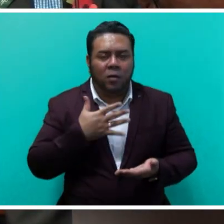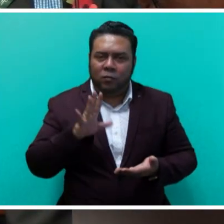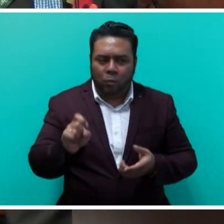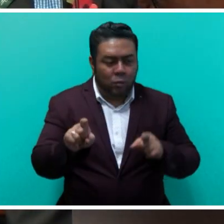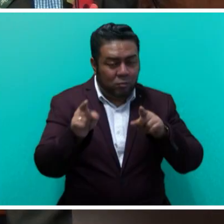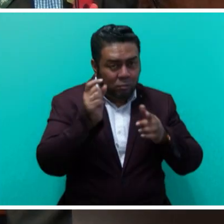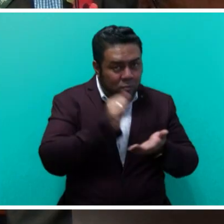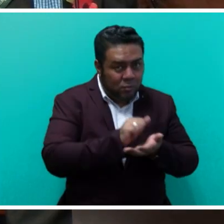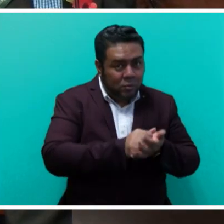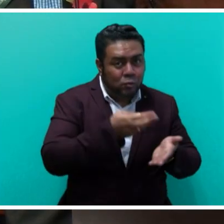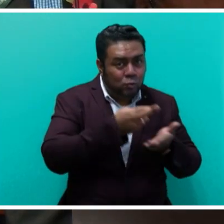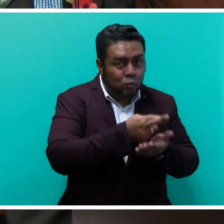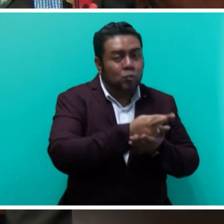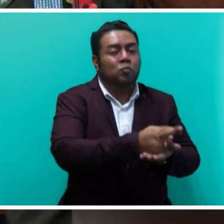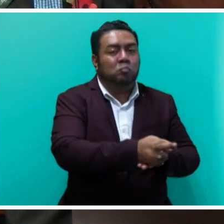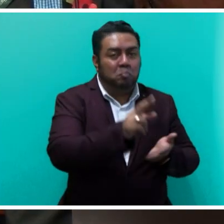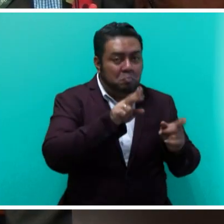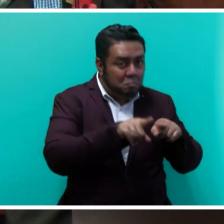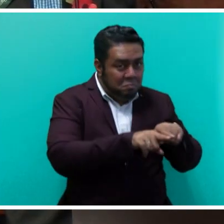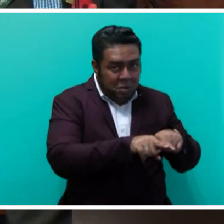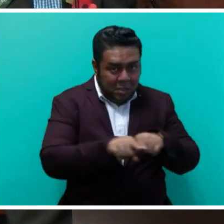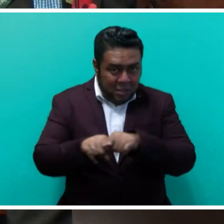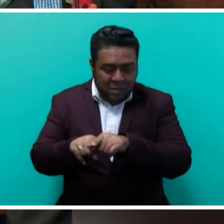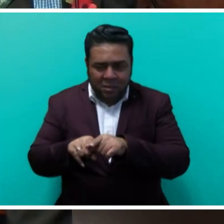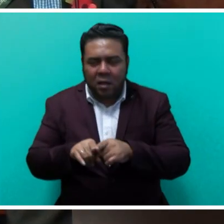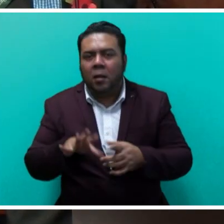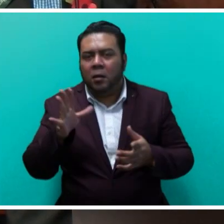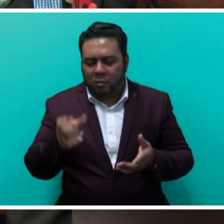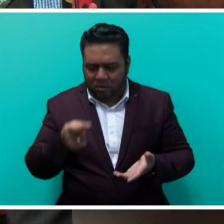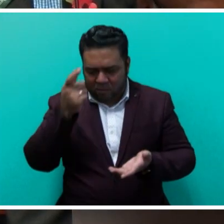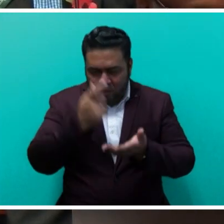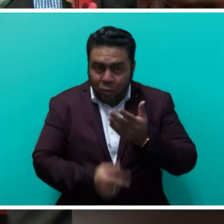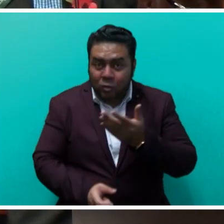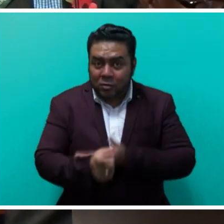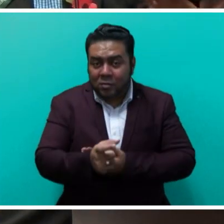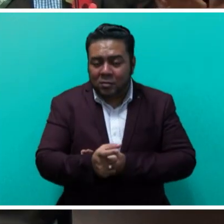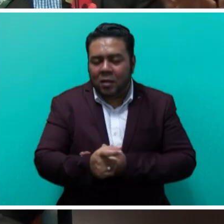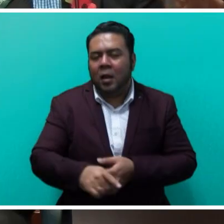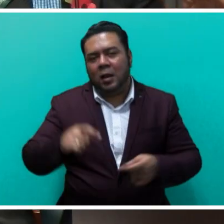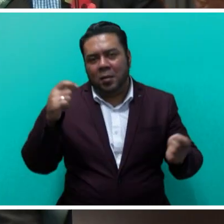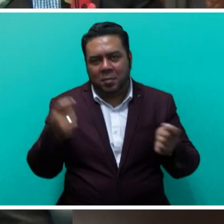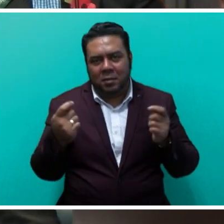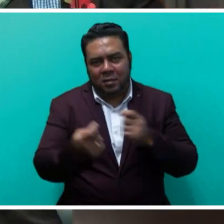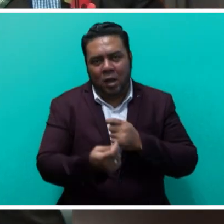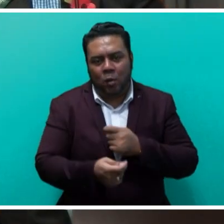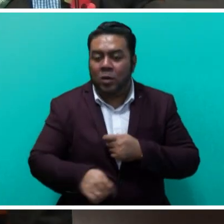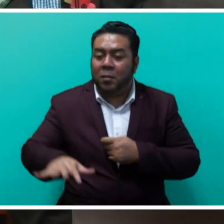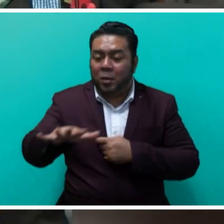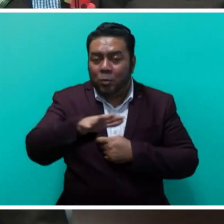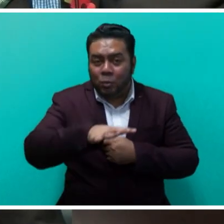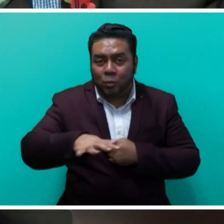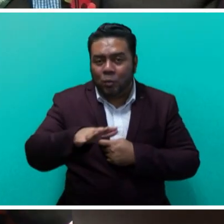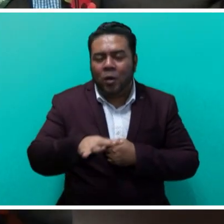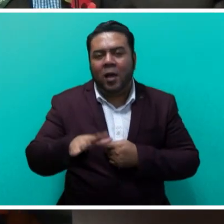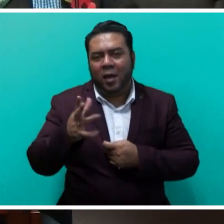tomanda. Ka sa vavuna vaga lebu talanga na visa u ni vanua kena